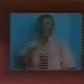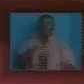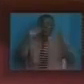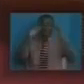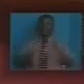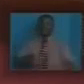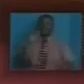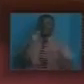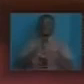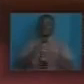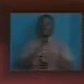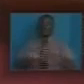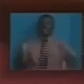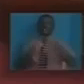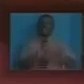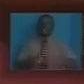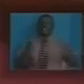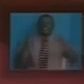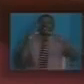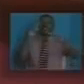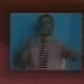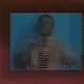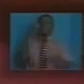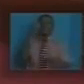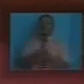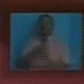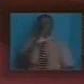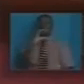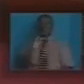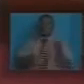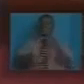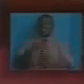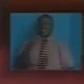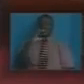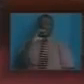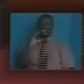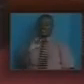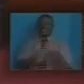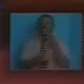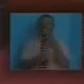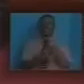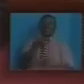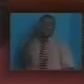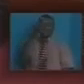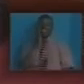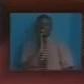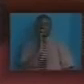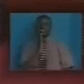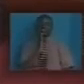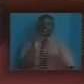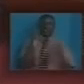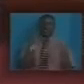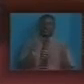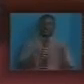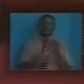ccm na wasiri wa Vika vake mbalimbali vya mauzi serikali hii ya ccm imea kuua wajhi kwenye nafasi hizo Kama